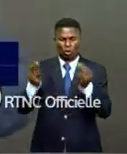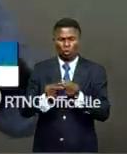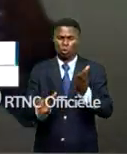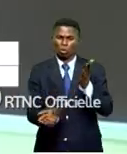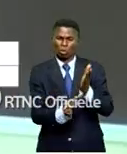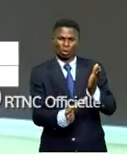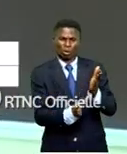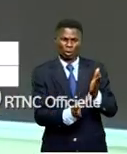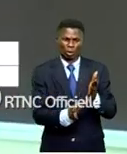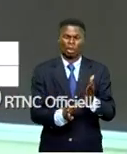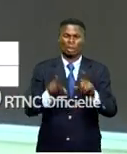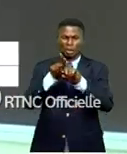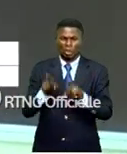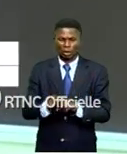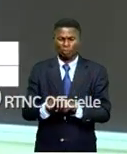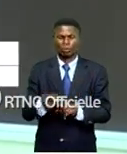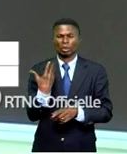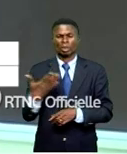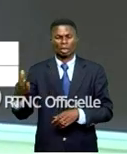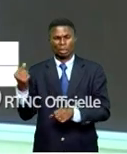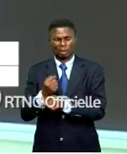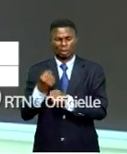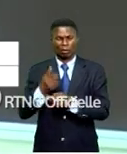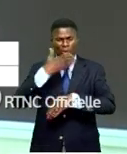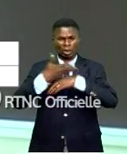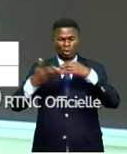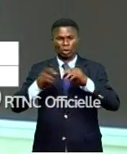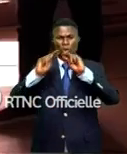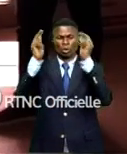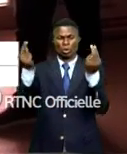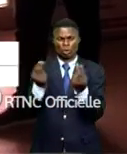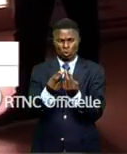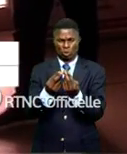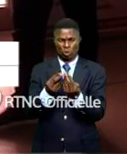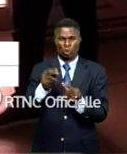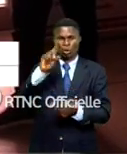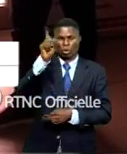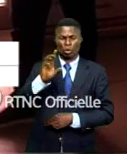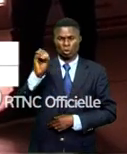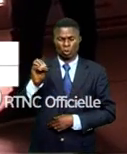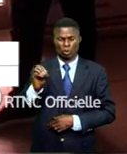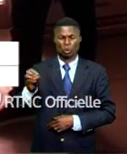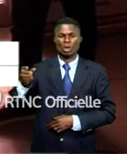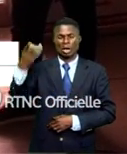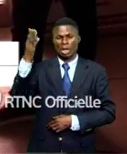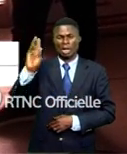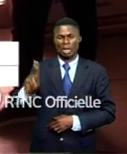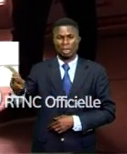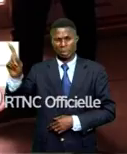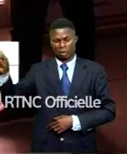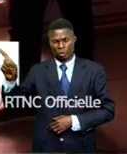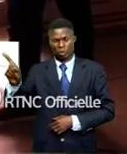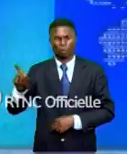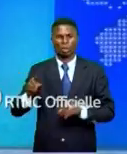et tertiaires, mais également la nature des travaux de construction des usines d'ozone et de l'Embaïmbou par les partenaires